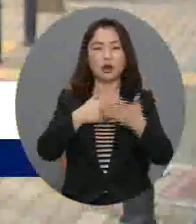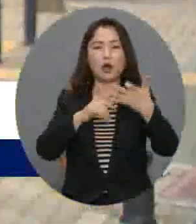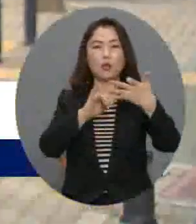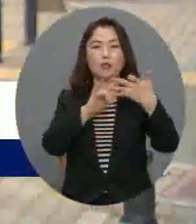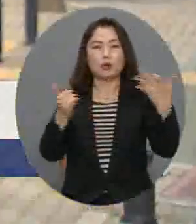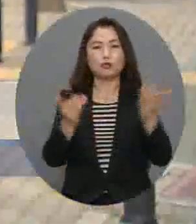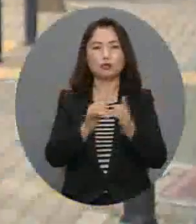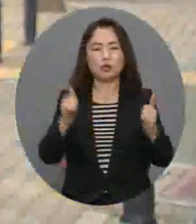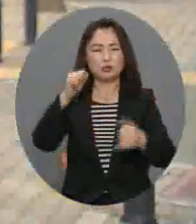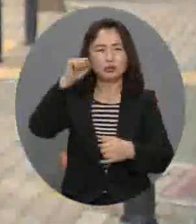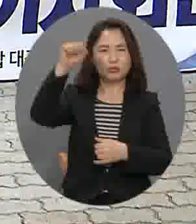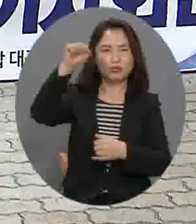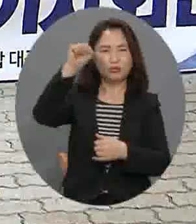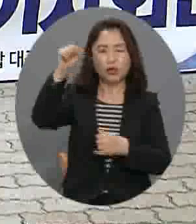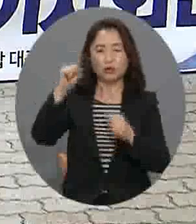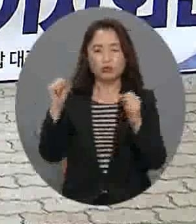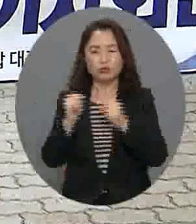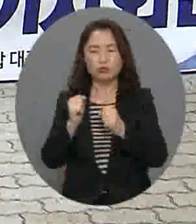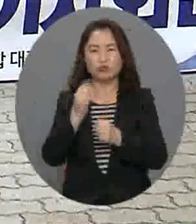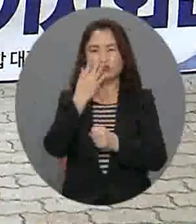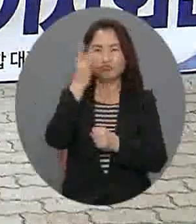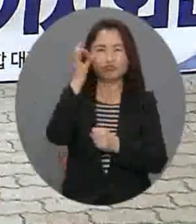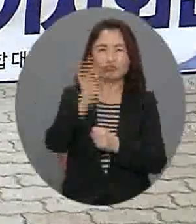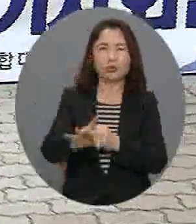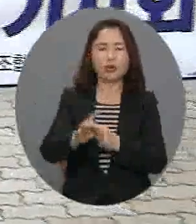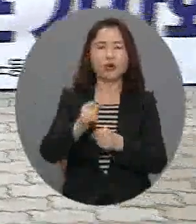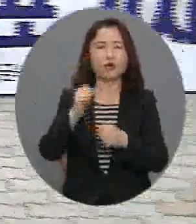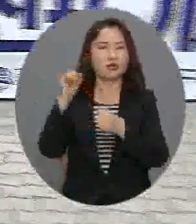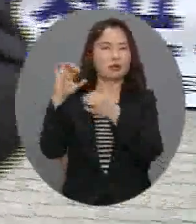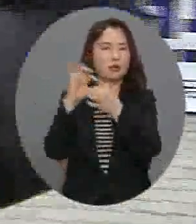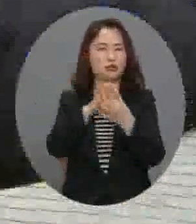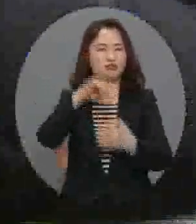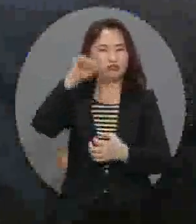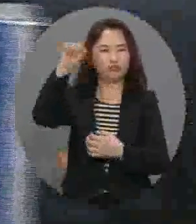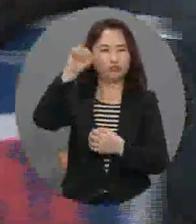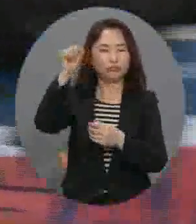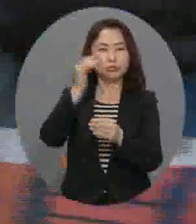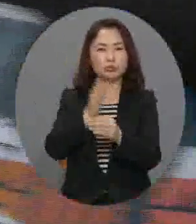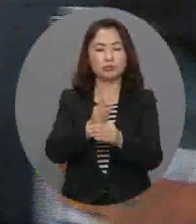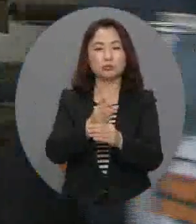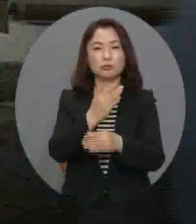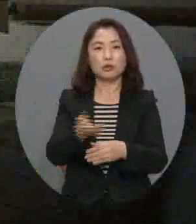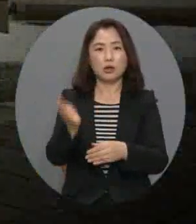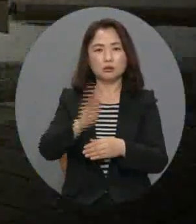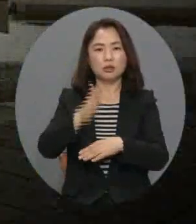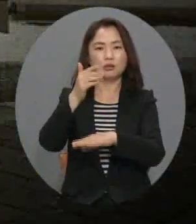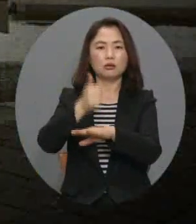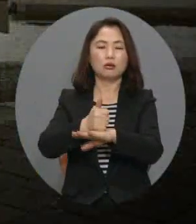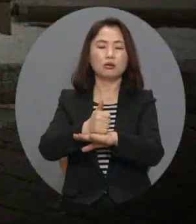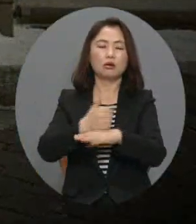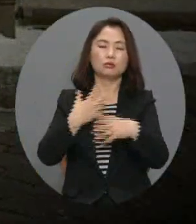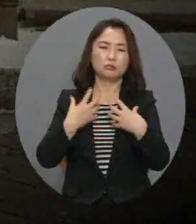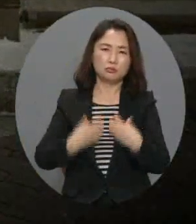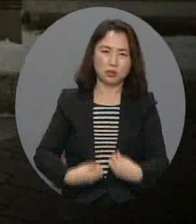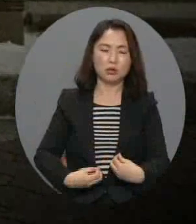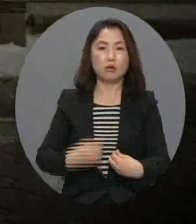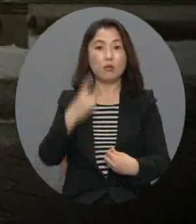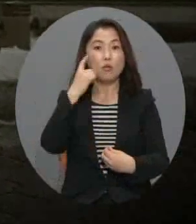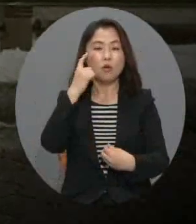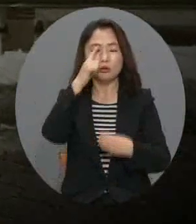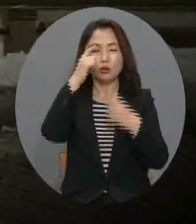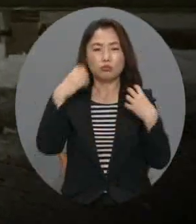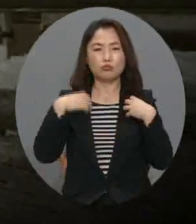노동자의 투쟁 열기는 추운 겨울에도 식지 않고 이어지고 있습니다. 하지만 결과는 참담합니다.